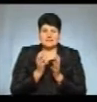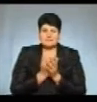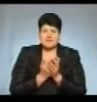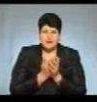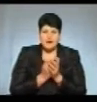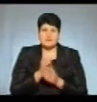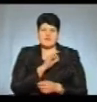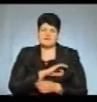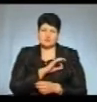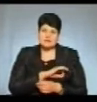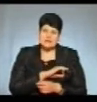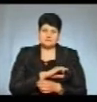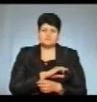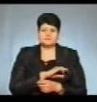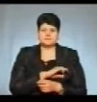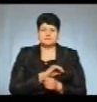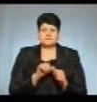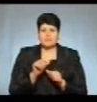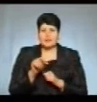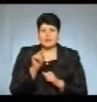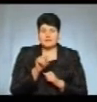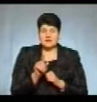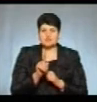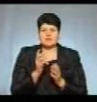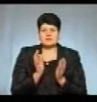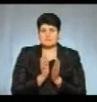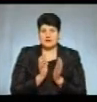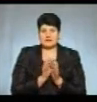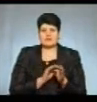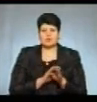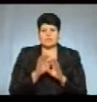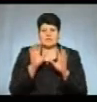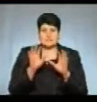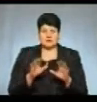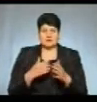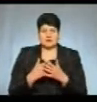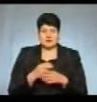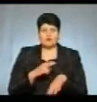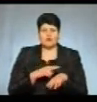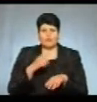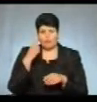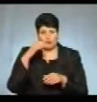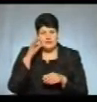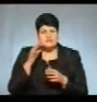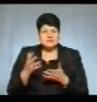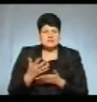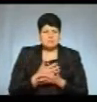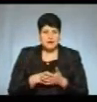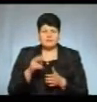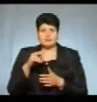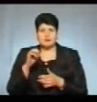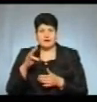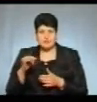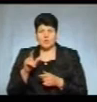використання. От, крім тих, що зберігається на виконання закону. Наприклад, якщо поліція збирає там певні дані